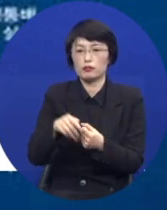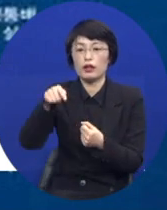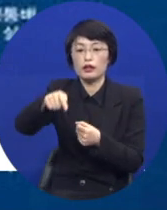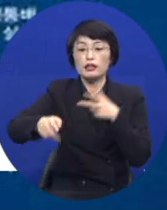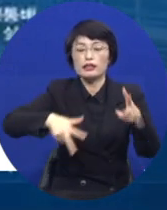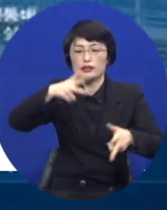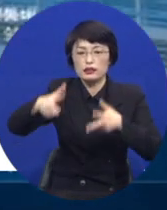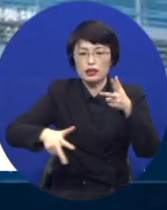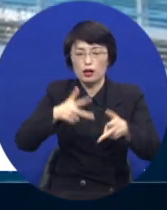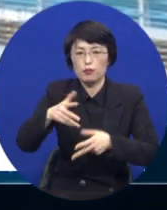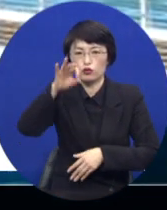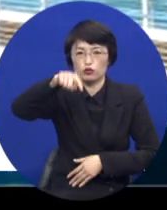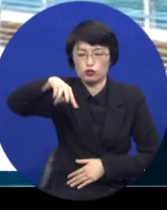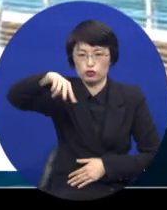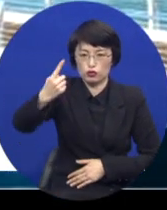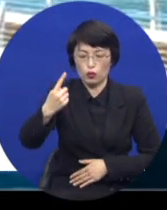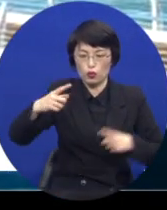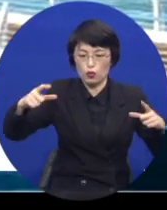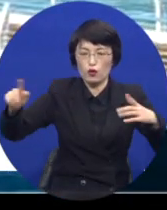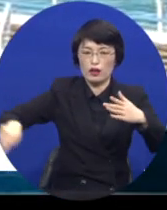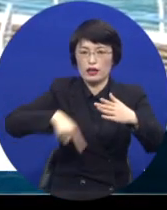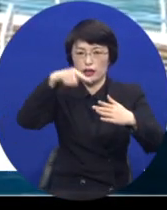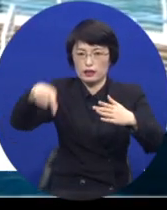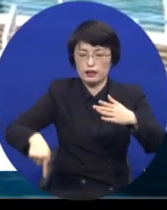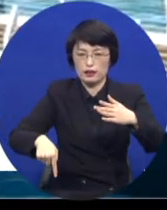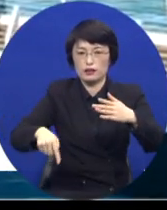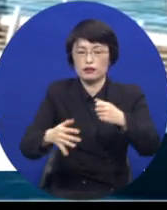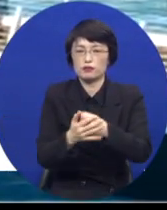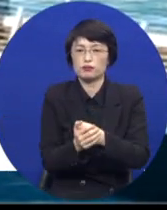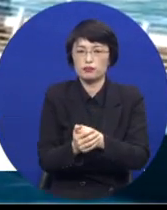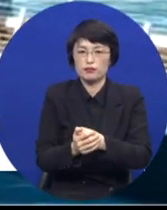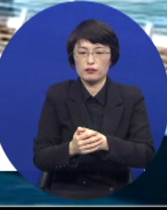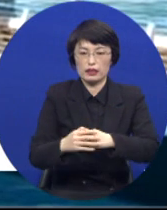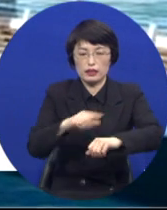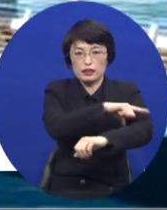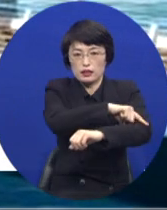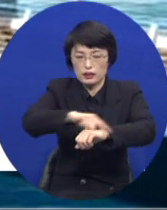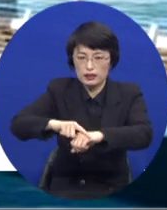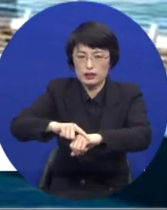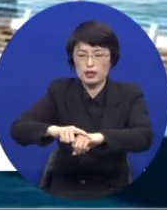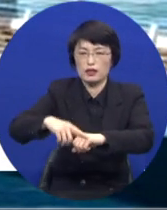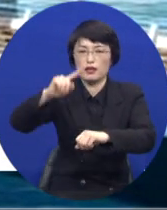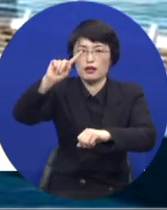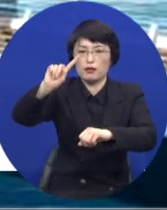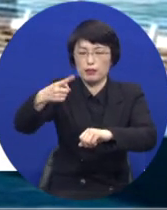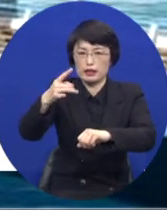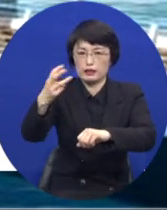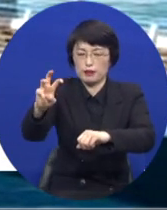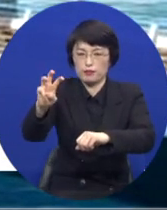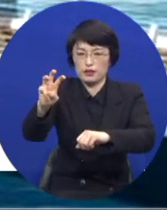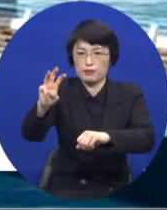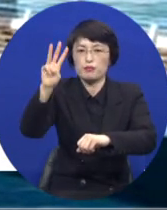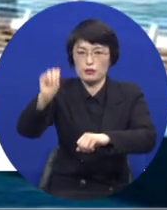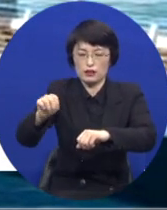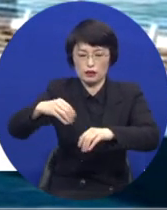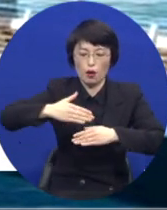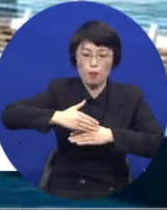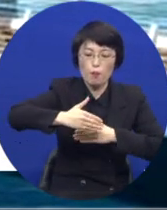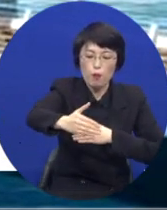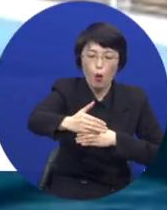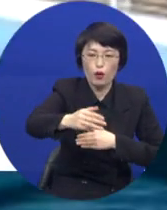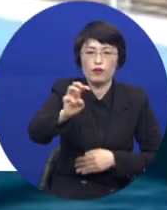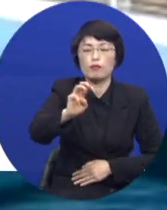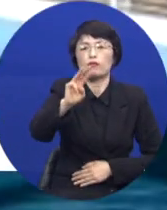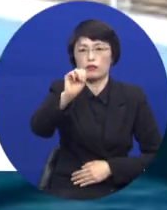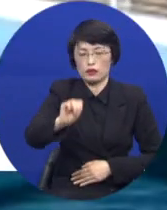일대 공유수면 2천 제곱미터 에 길이 130m 폭 3m 의 다리를 세우는 사업인데 경제